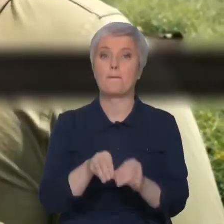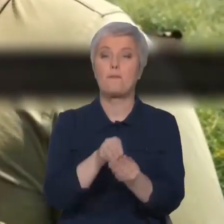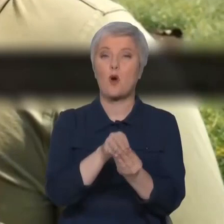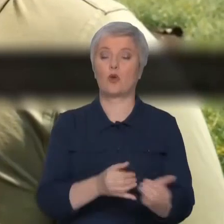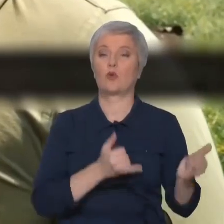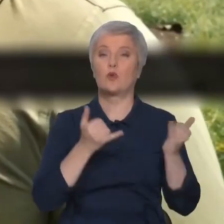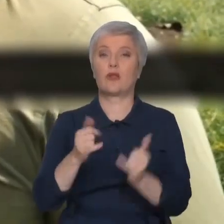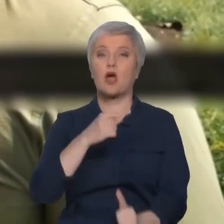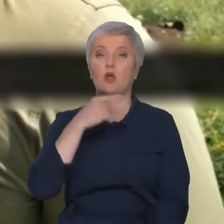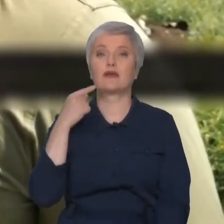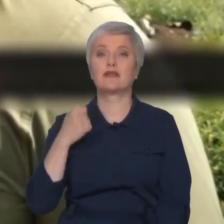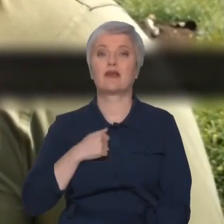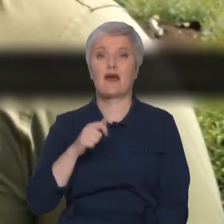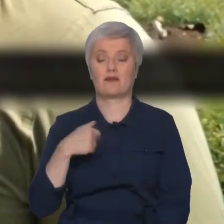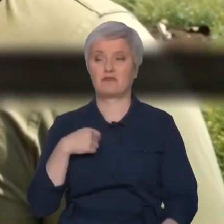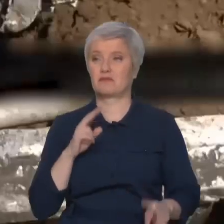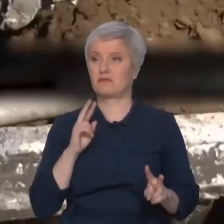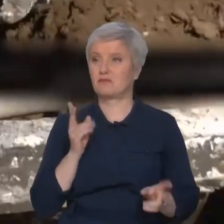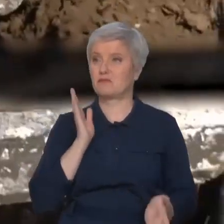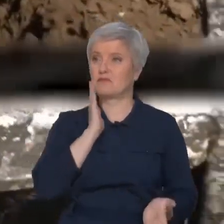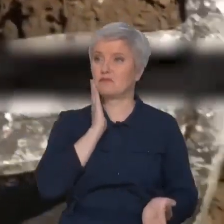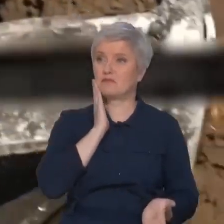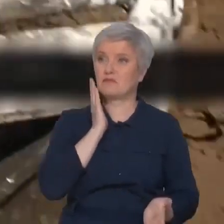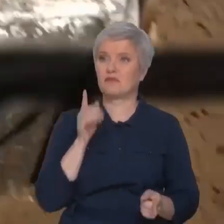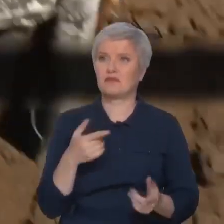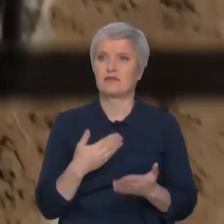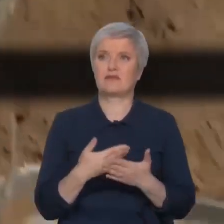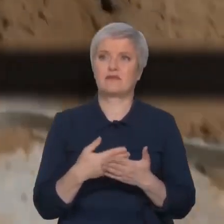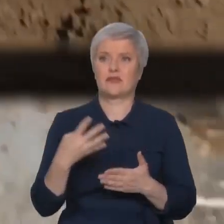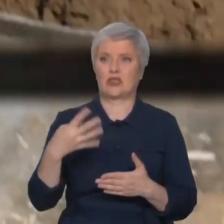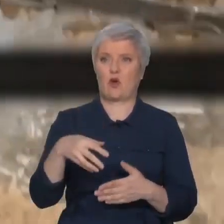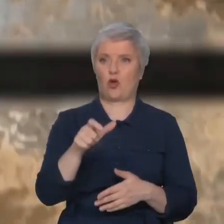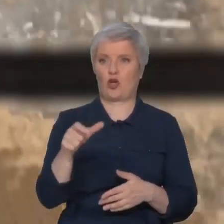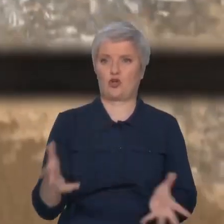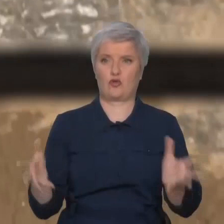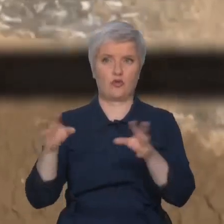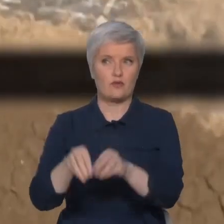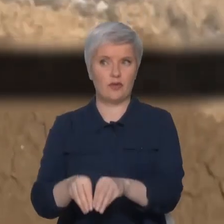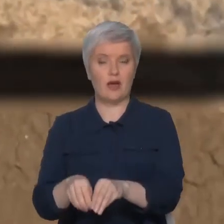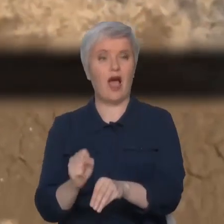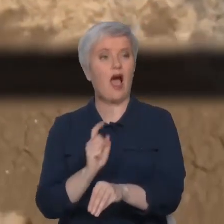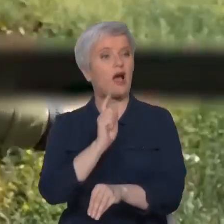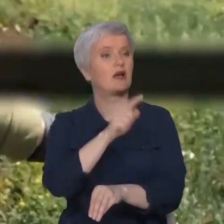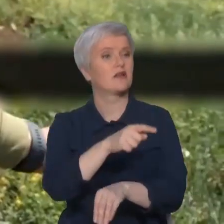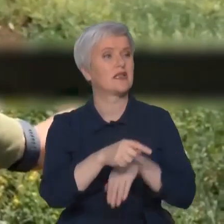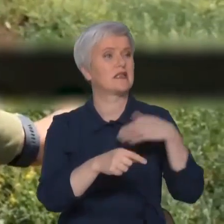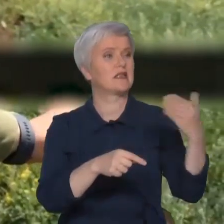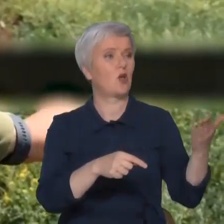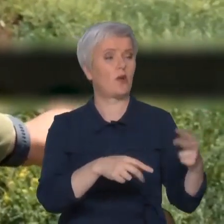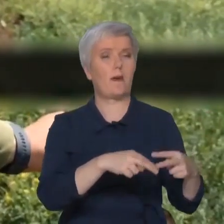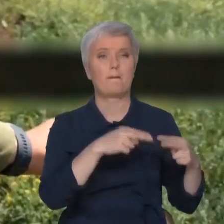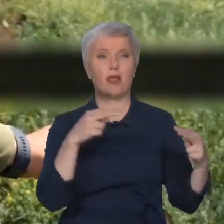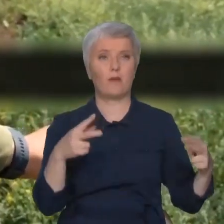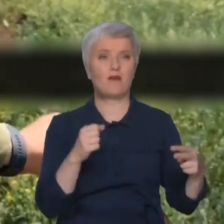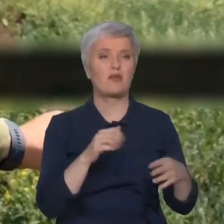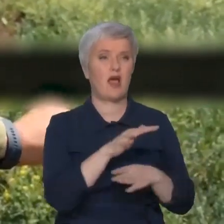Навіть приблизно сказати не можу. В цій частині там близько 40 чоловік. А по тій стороні переправи, там, де було